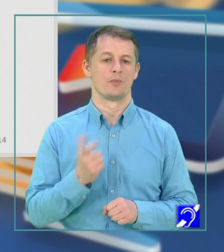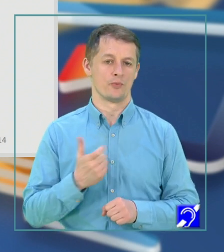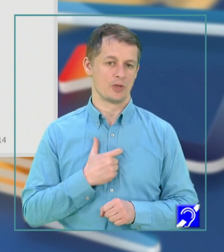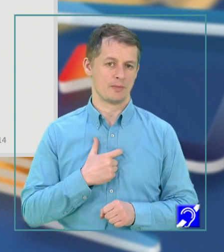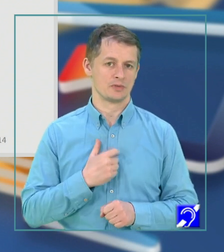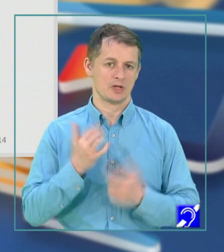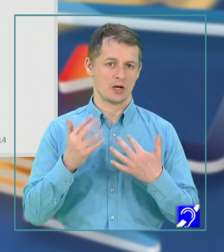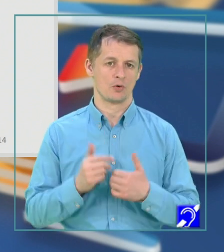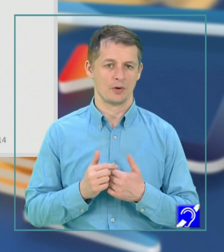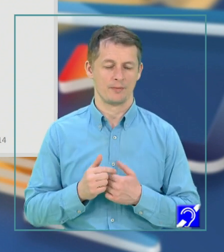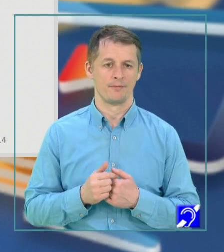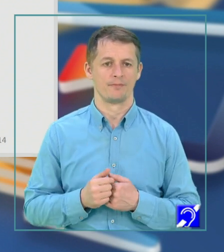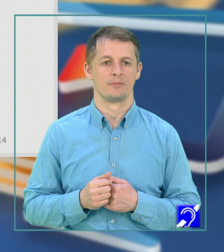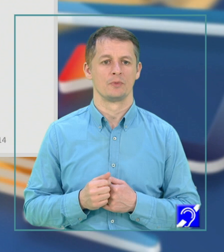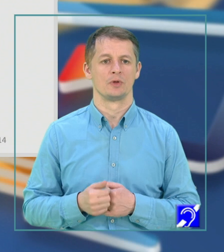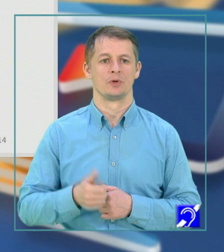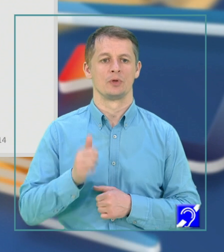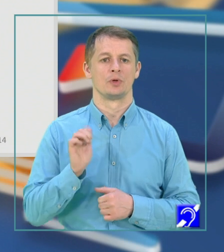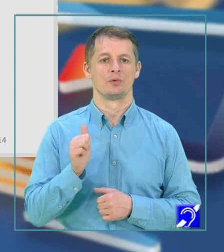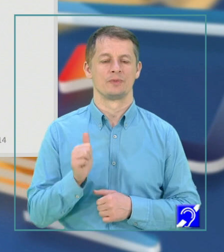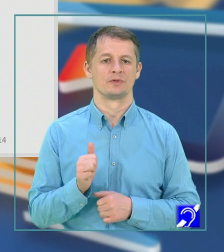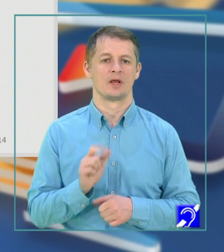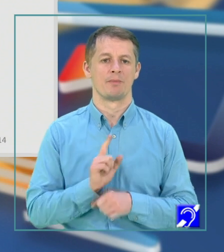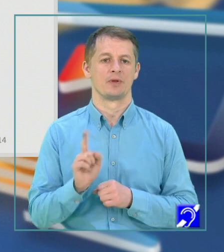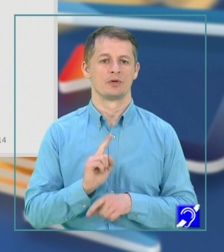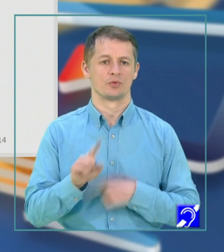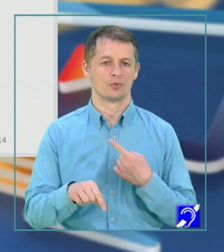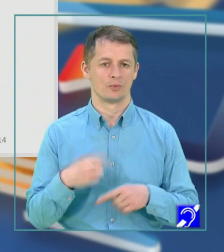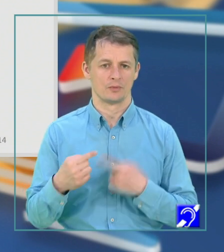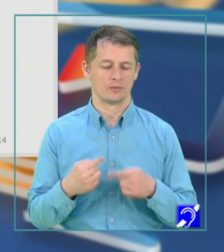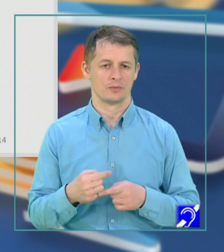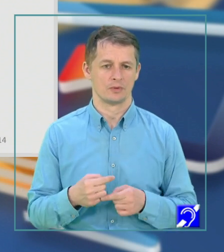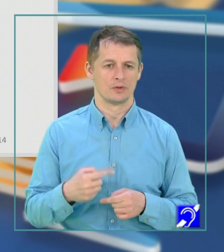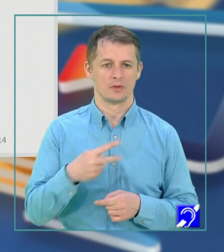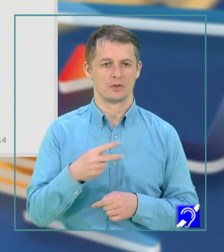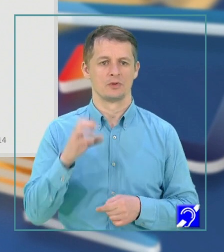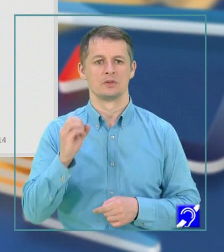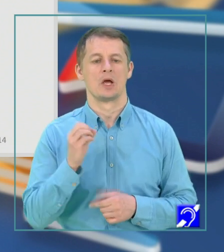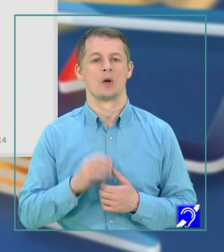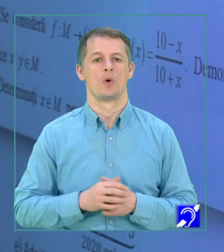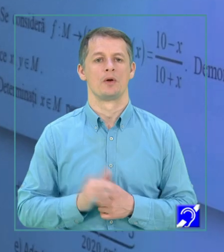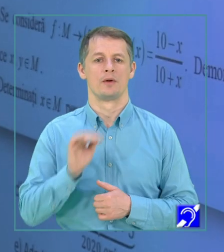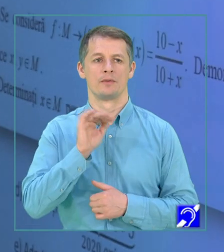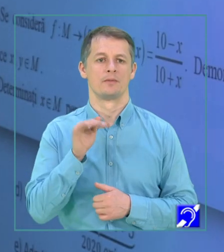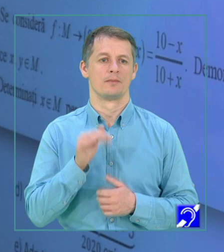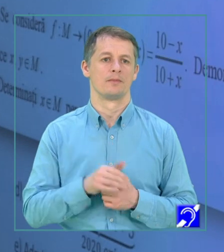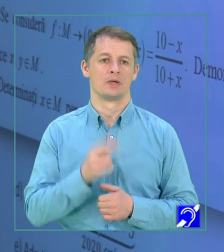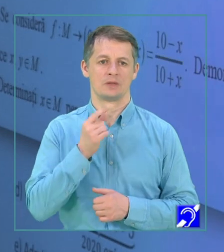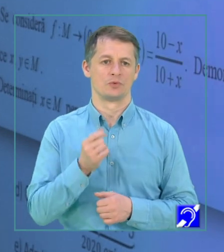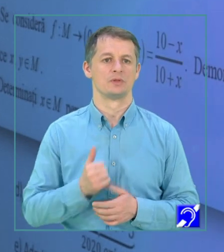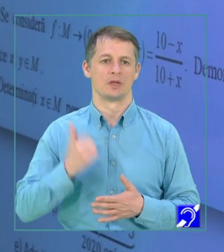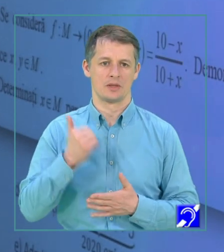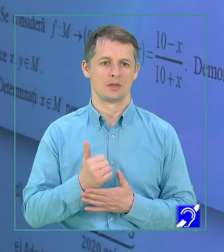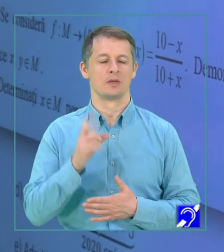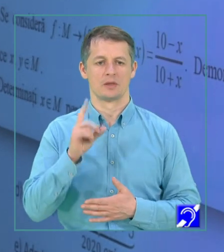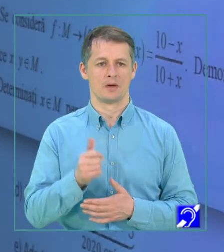calculăm compusul de 11 elemente și abia după aceea să egalăm cu 0? Răspunsul este da, putem